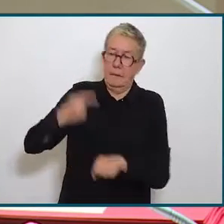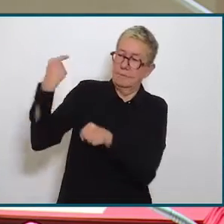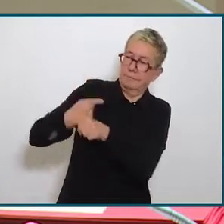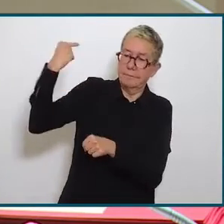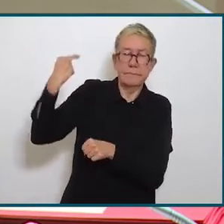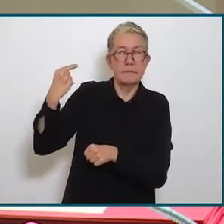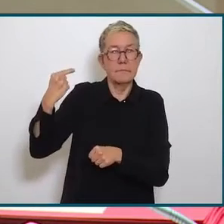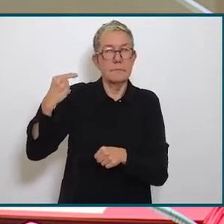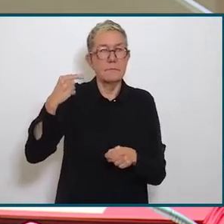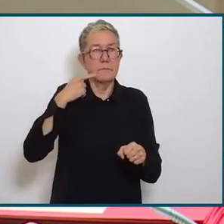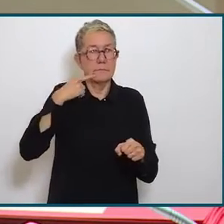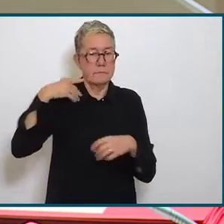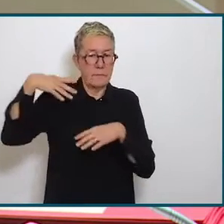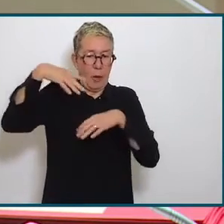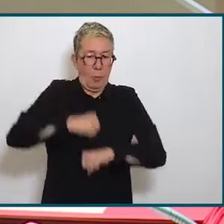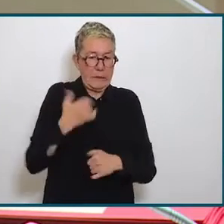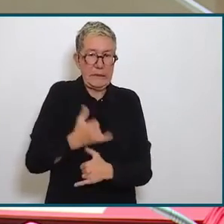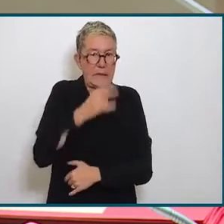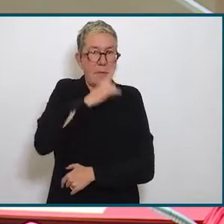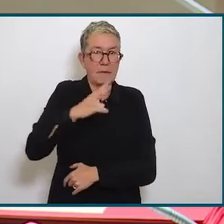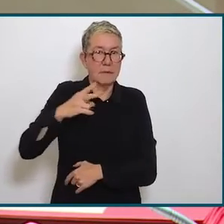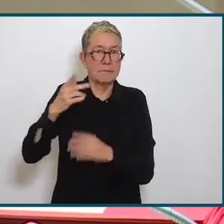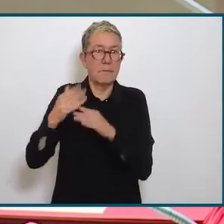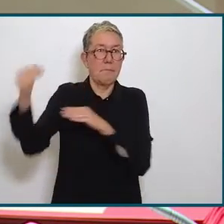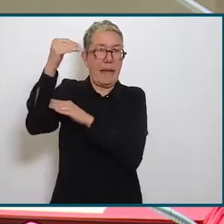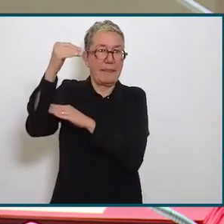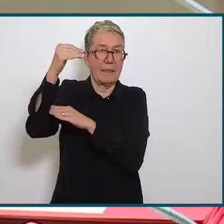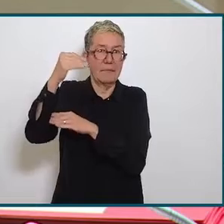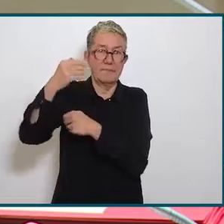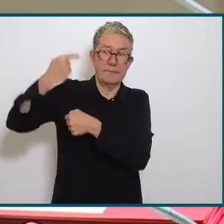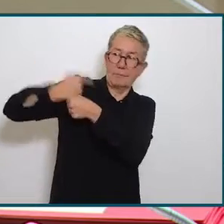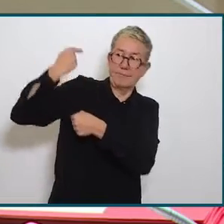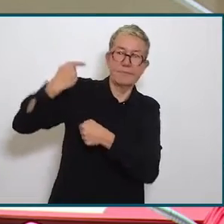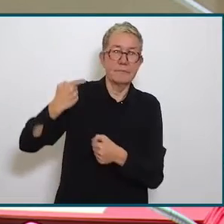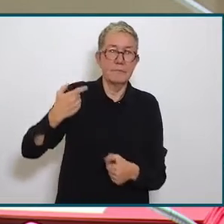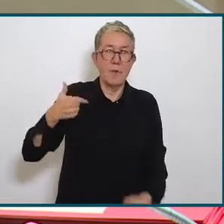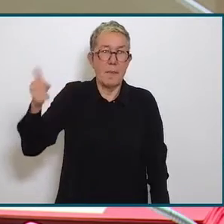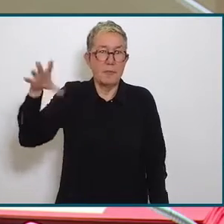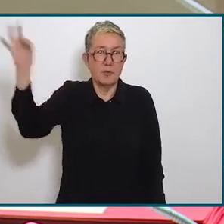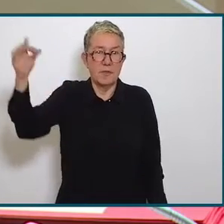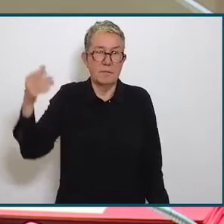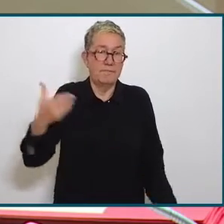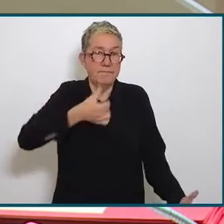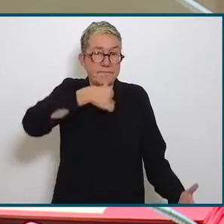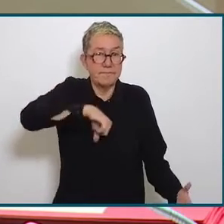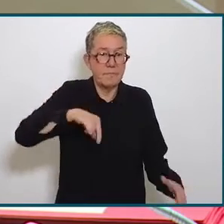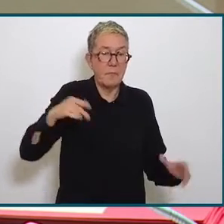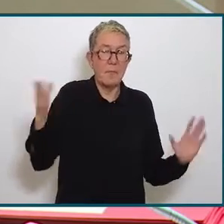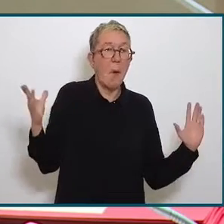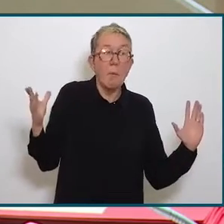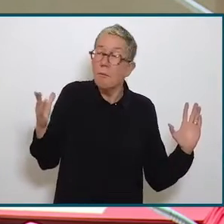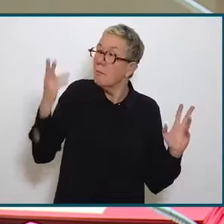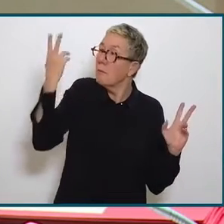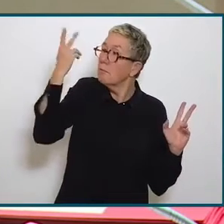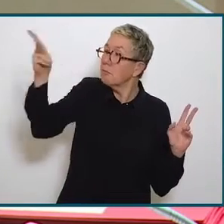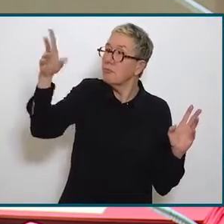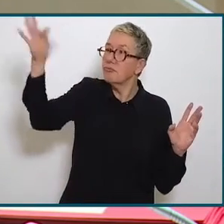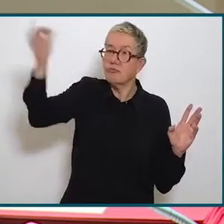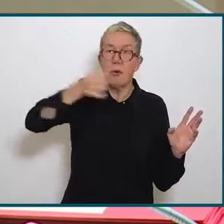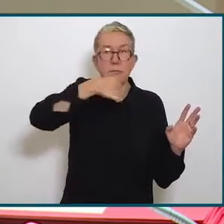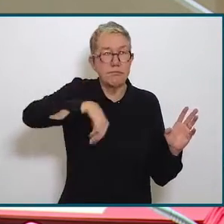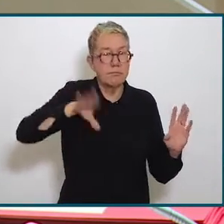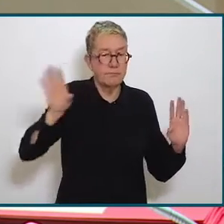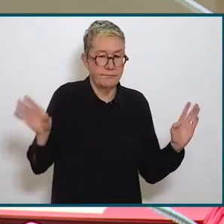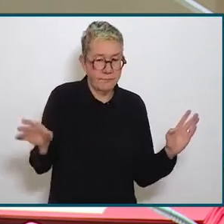lui, y compris à Brest, il reste maître et responsable de la pertinence de ses choix, et je ne me sens nullement engagée par cette orientation. Par ailleurs, il